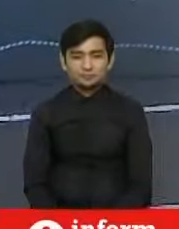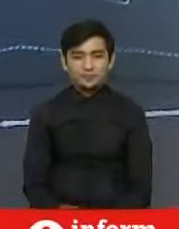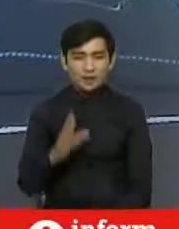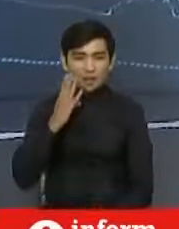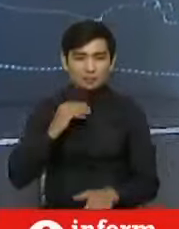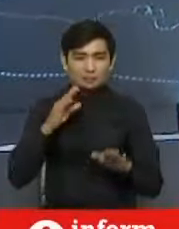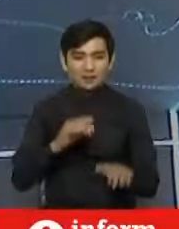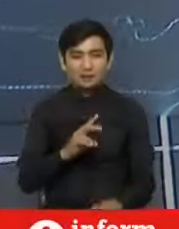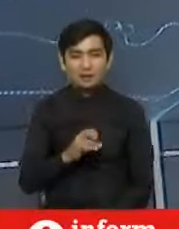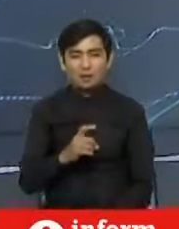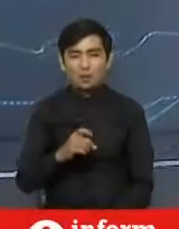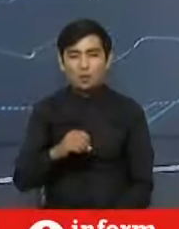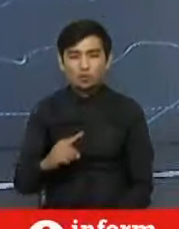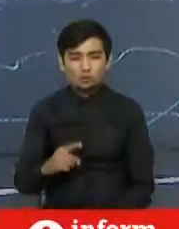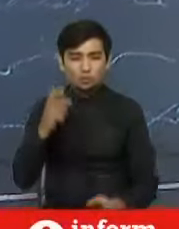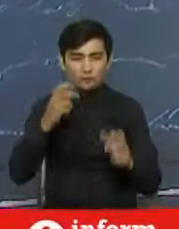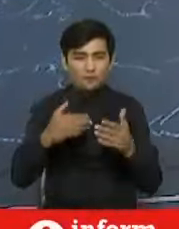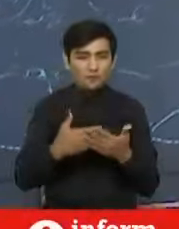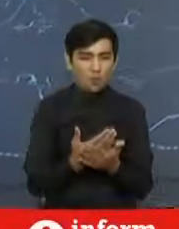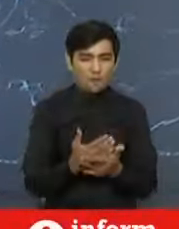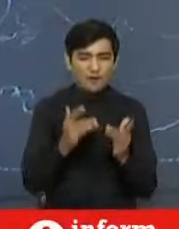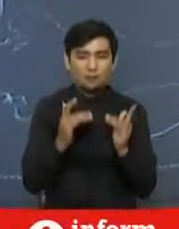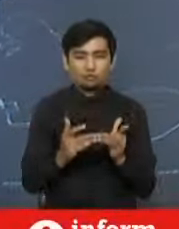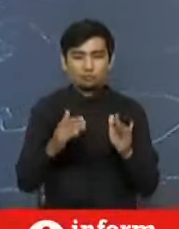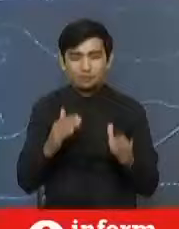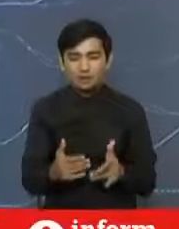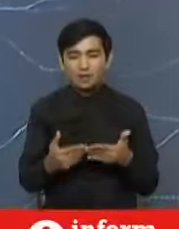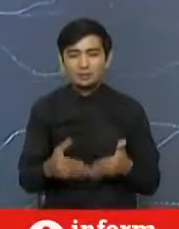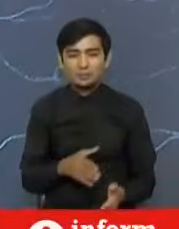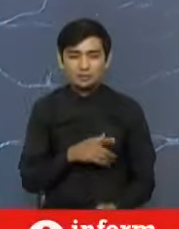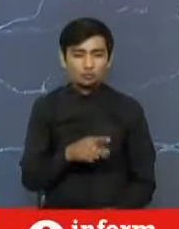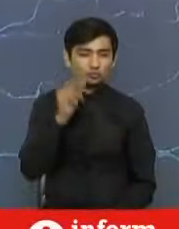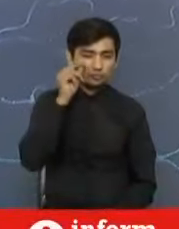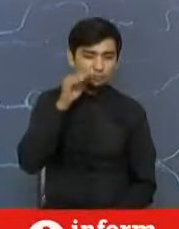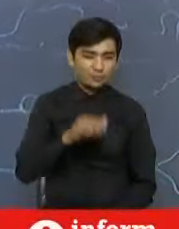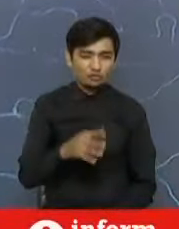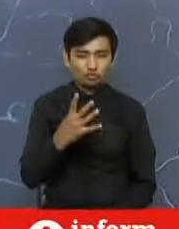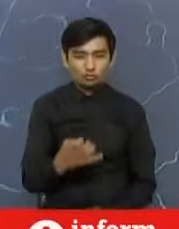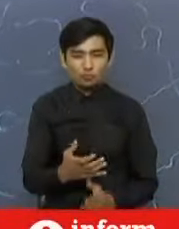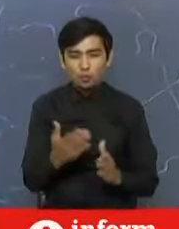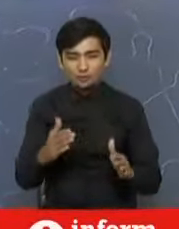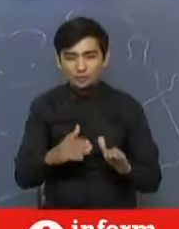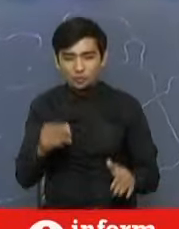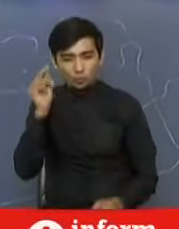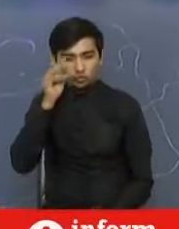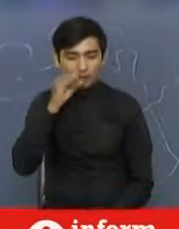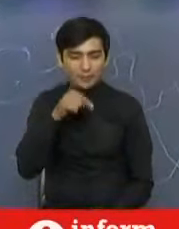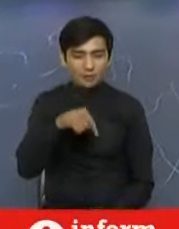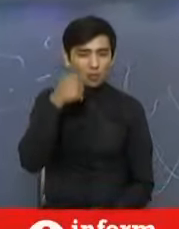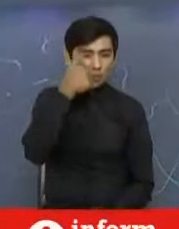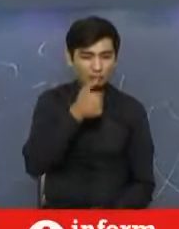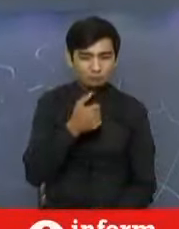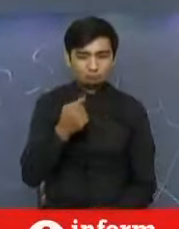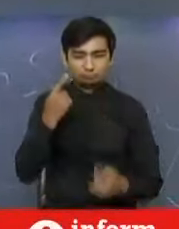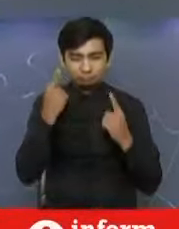Алматыда Нархоз университетінің жаңа үлгідегі студенттер үйі ашылды. Енді оқу орнының 400-ден астам тәлімгері биылдан бастап